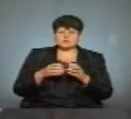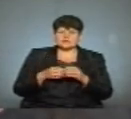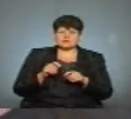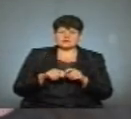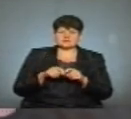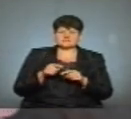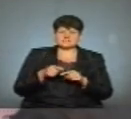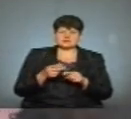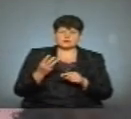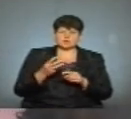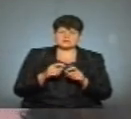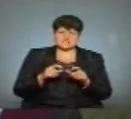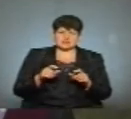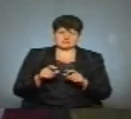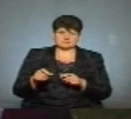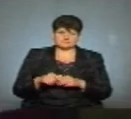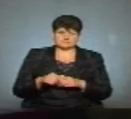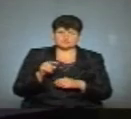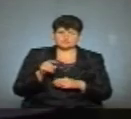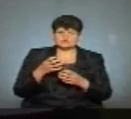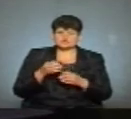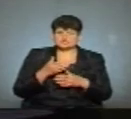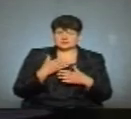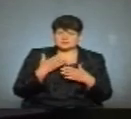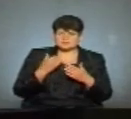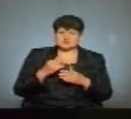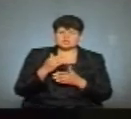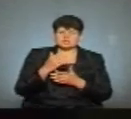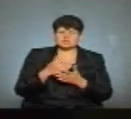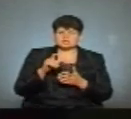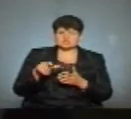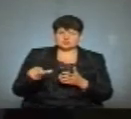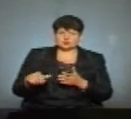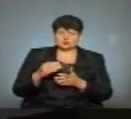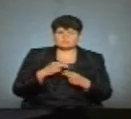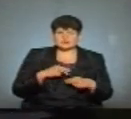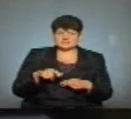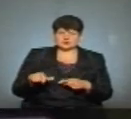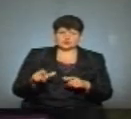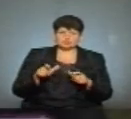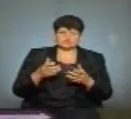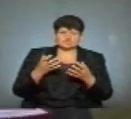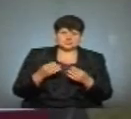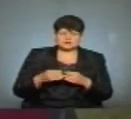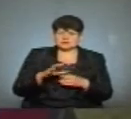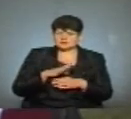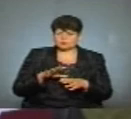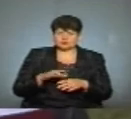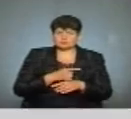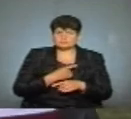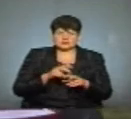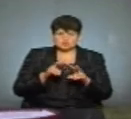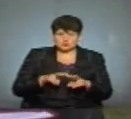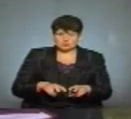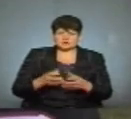перевірок у цих 3 закладах. Немає ще набраного штату працівників. Відповідно, люди, скажімо так, ще не проходили ніяких медичних